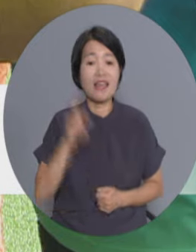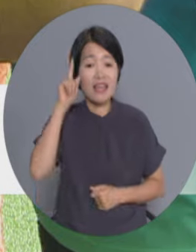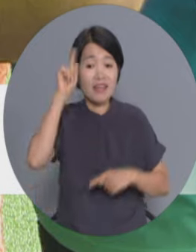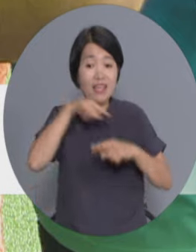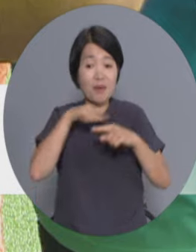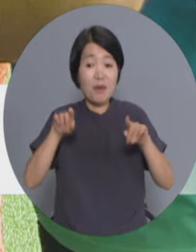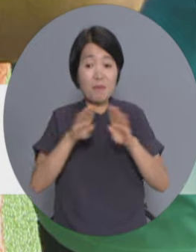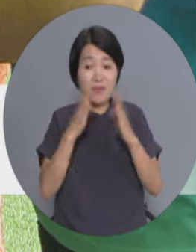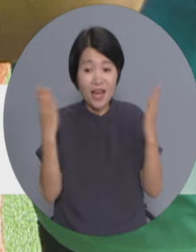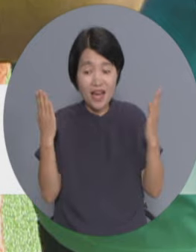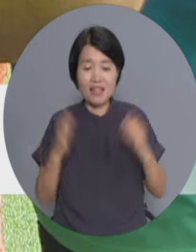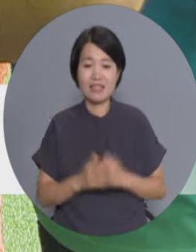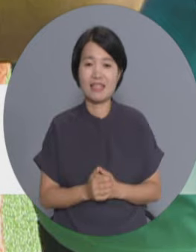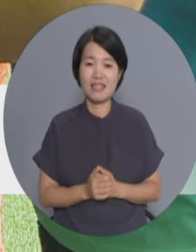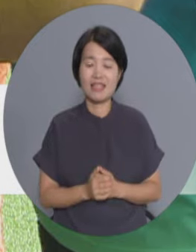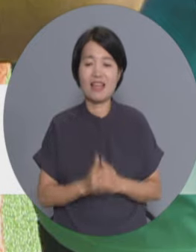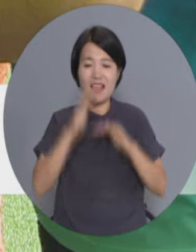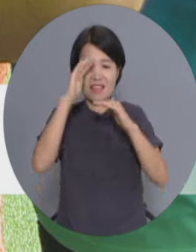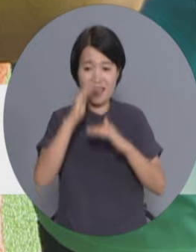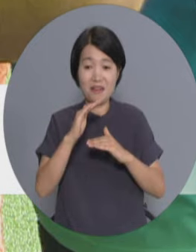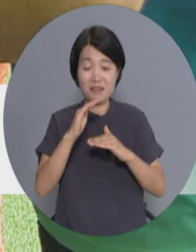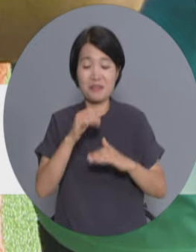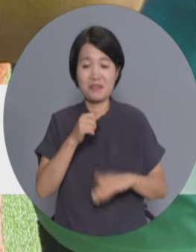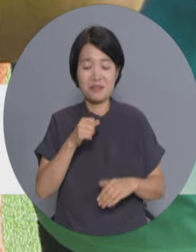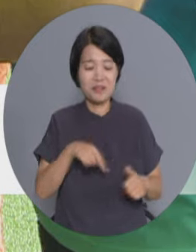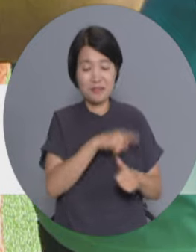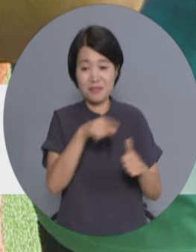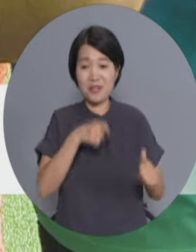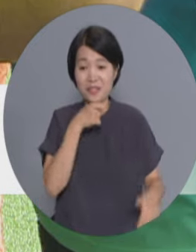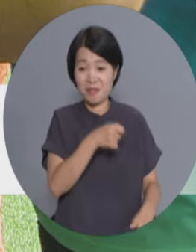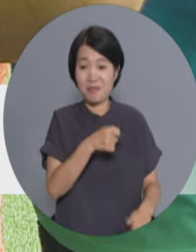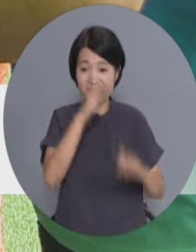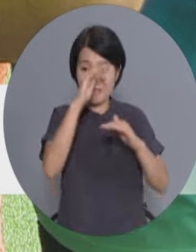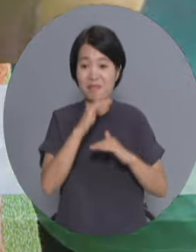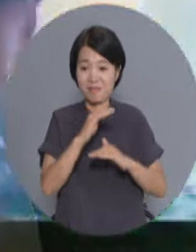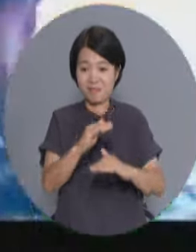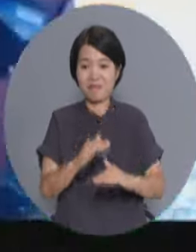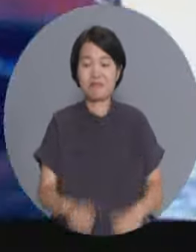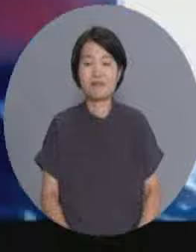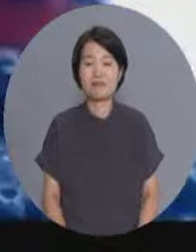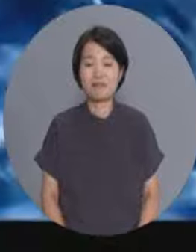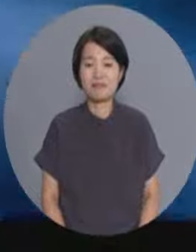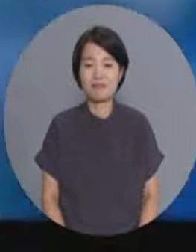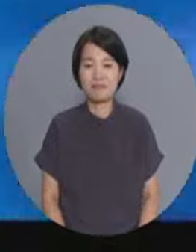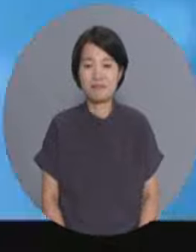대회가 열리는데요. 주현정 기자가 먼저 다녀왔습니다.